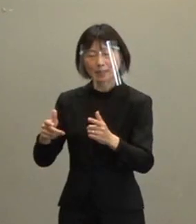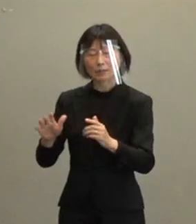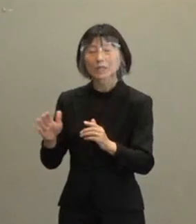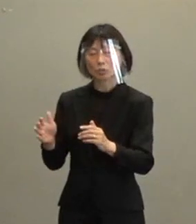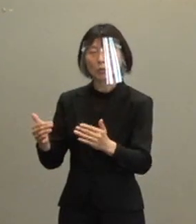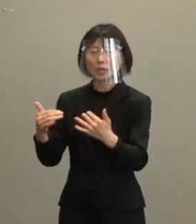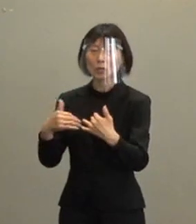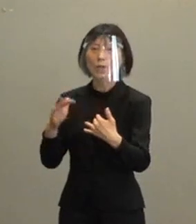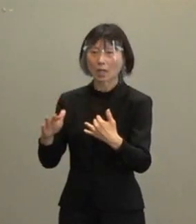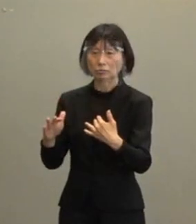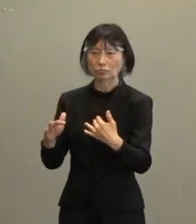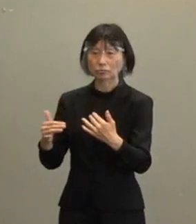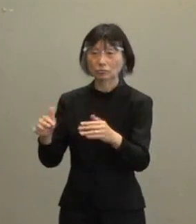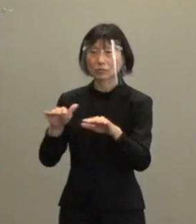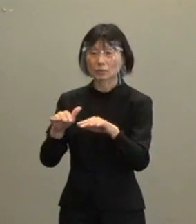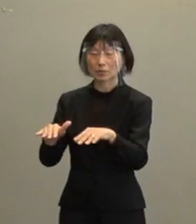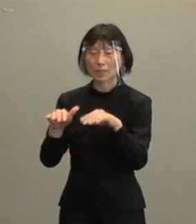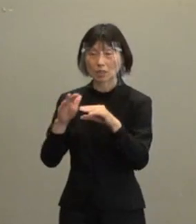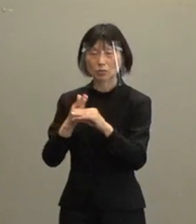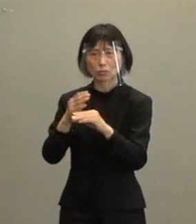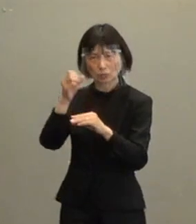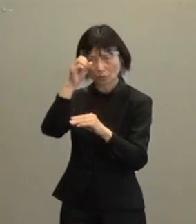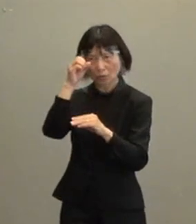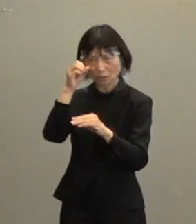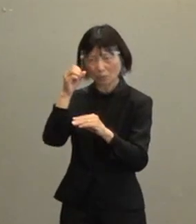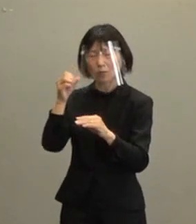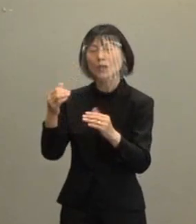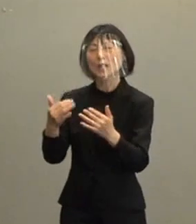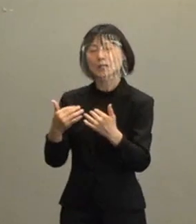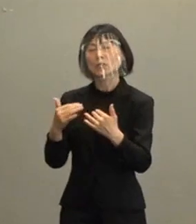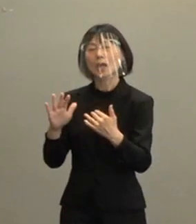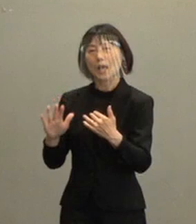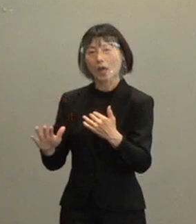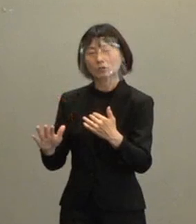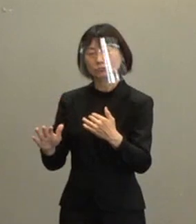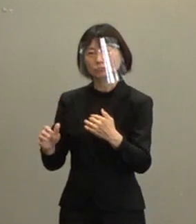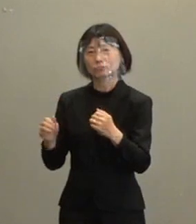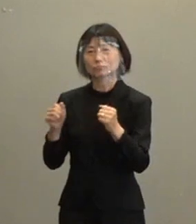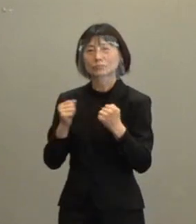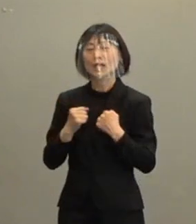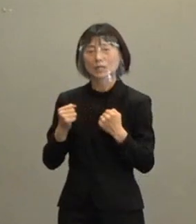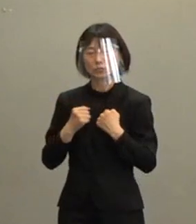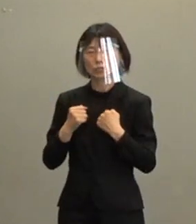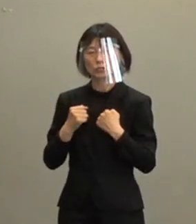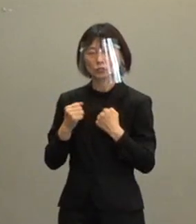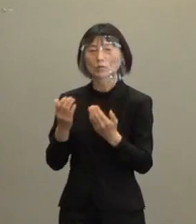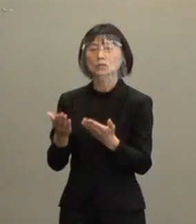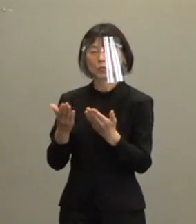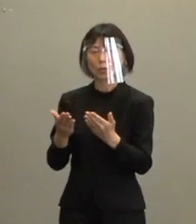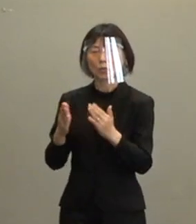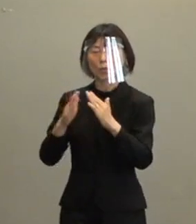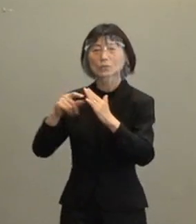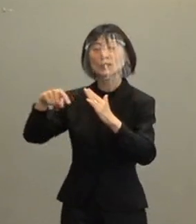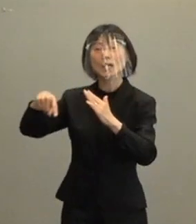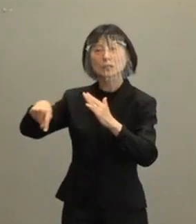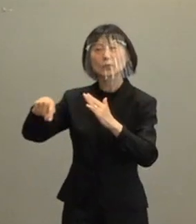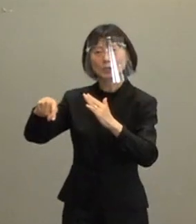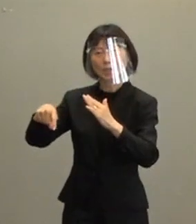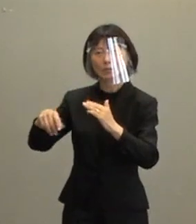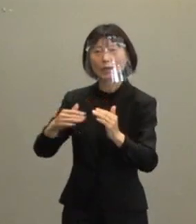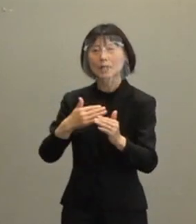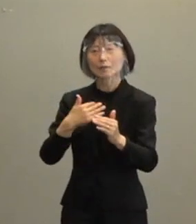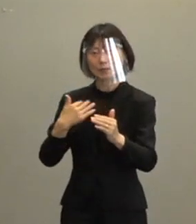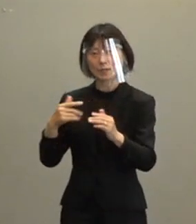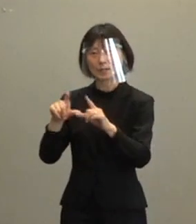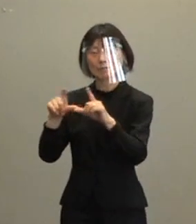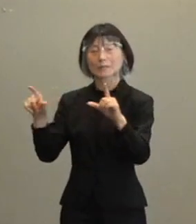し、それから熱中症に関しても影響が十分あるわけですので、体育の授業であったり屋外において、我々が一般